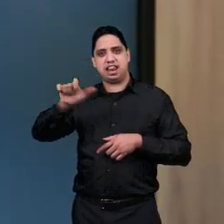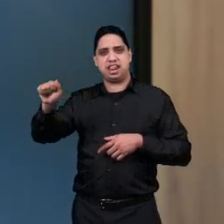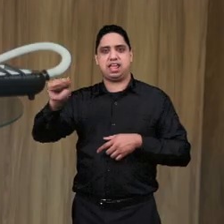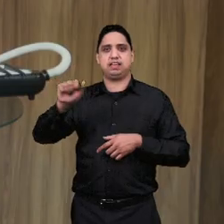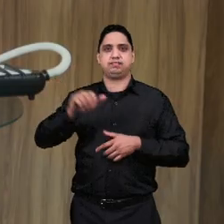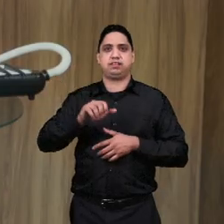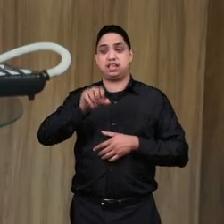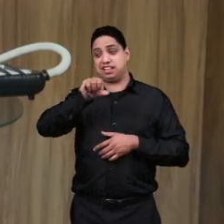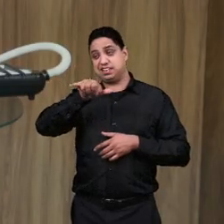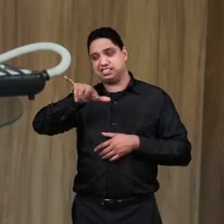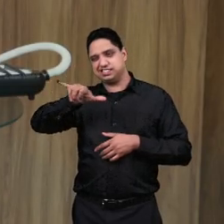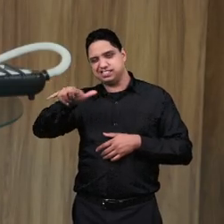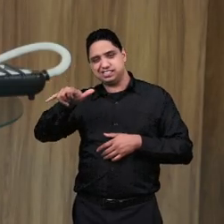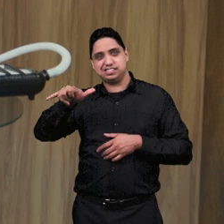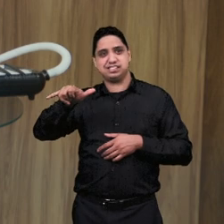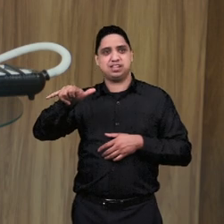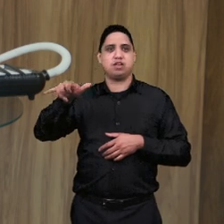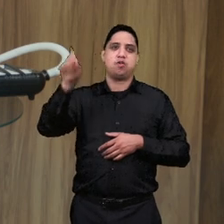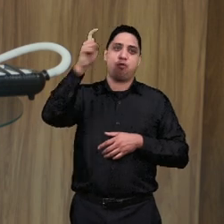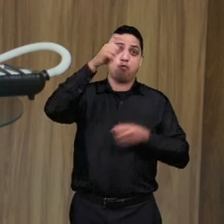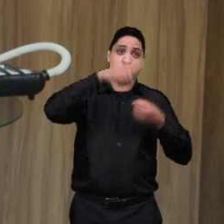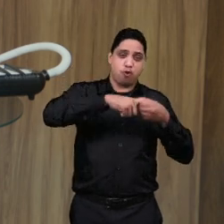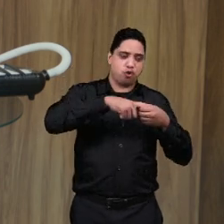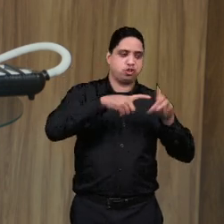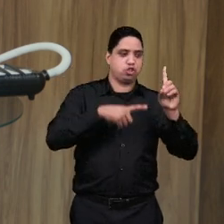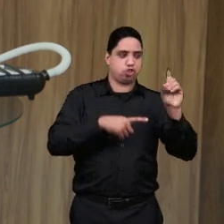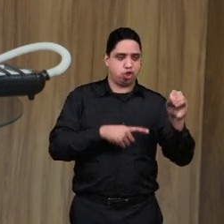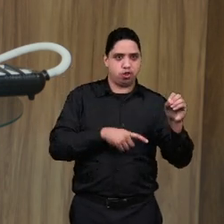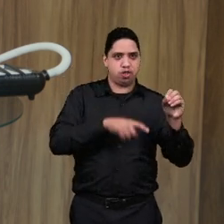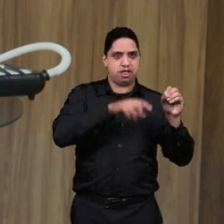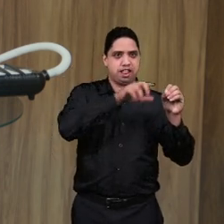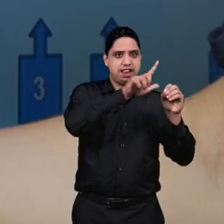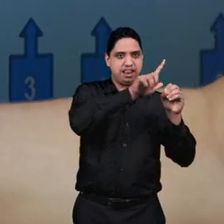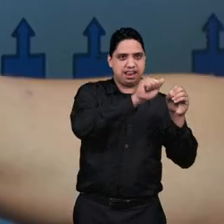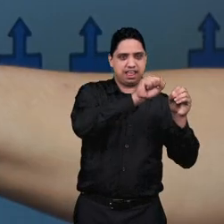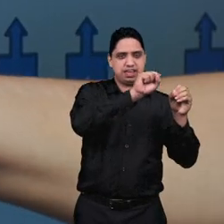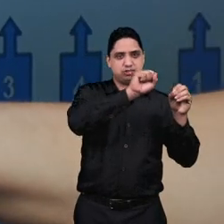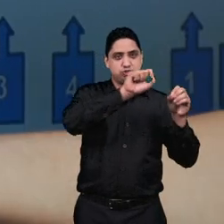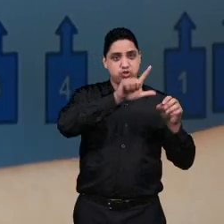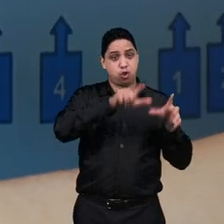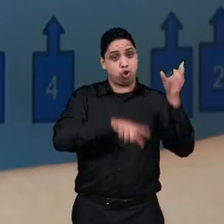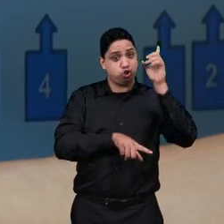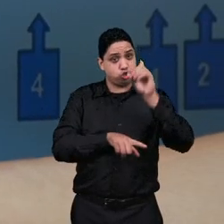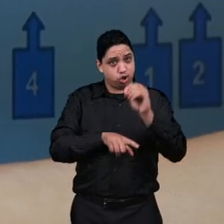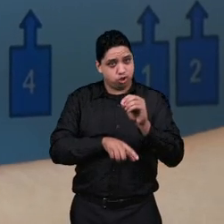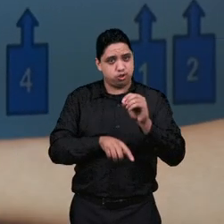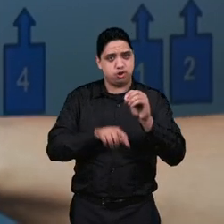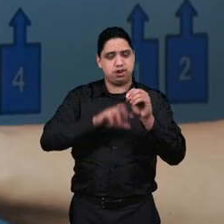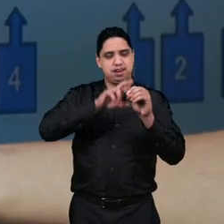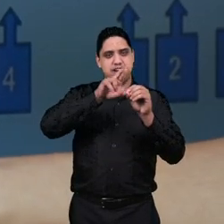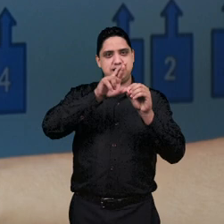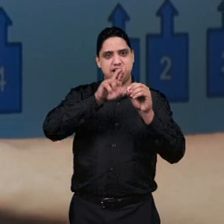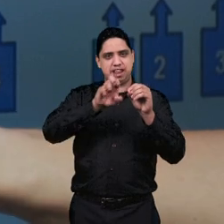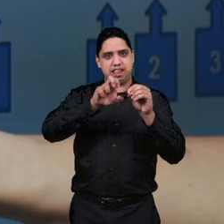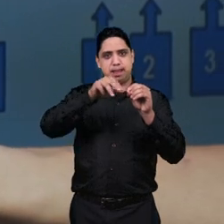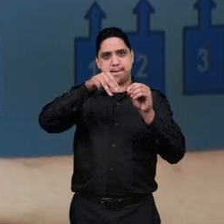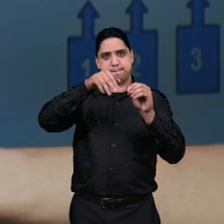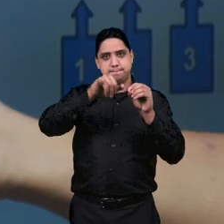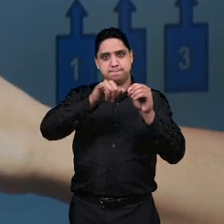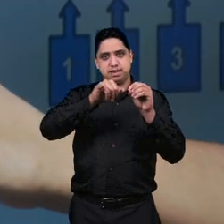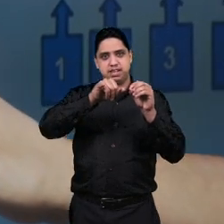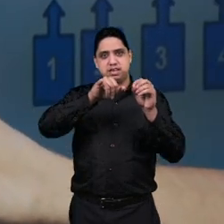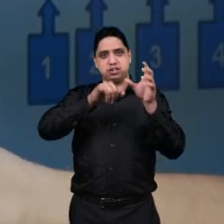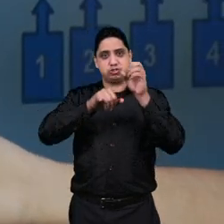Do, La, Sol. Do, Ré, Mi. Sol, Sol,